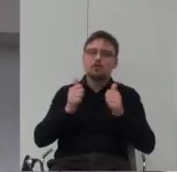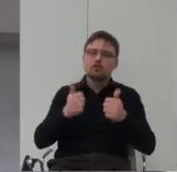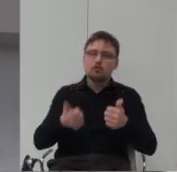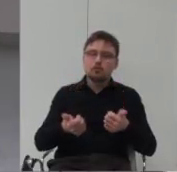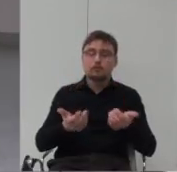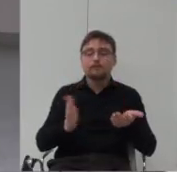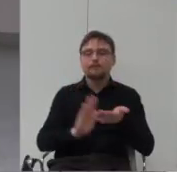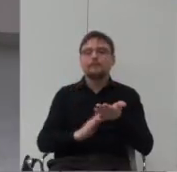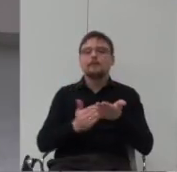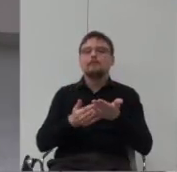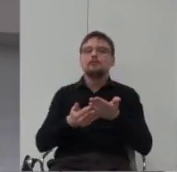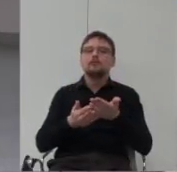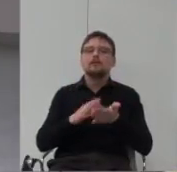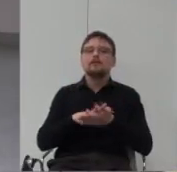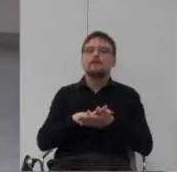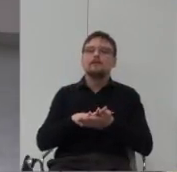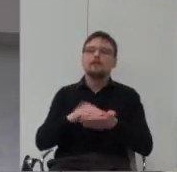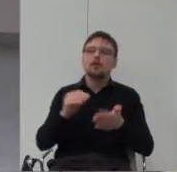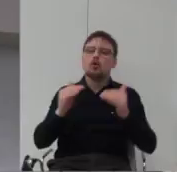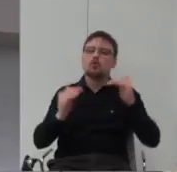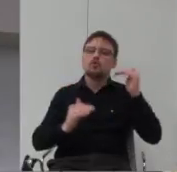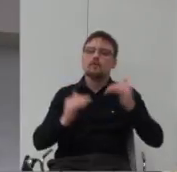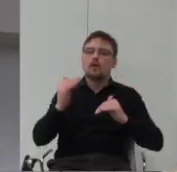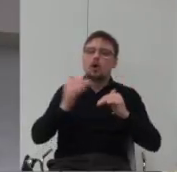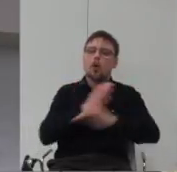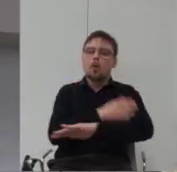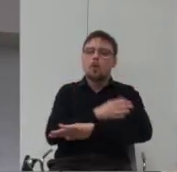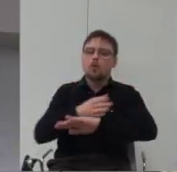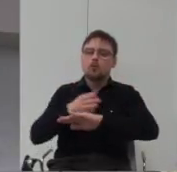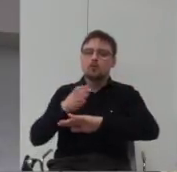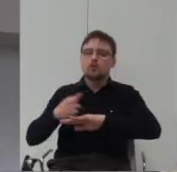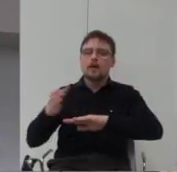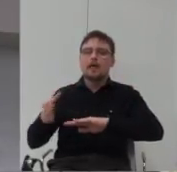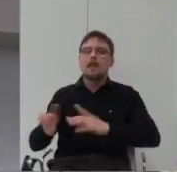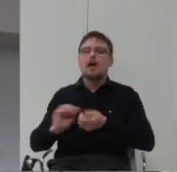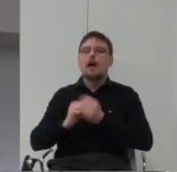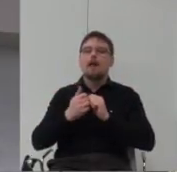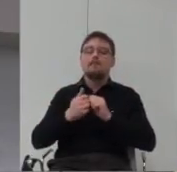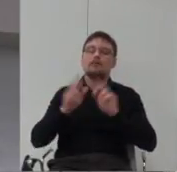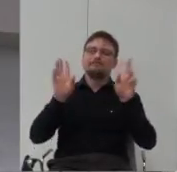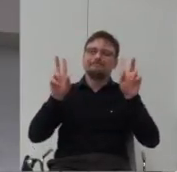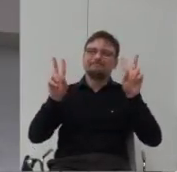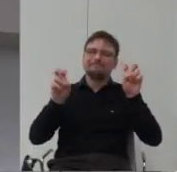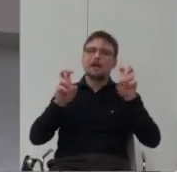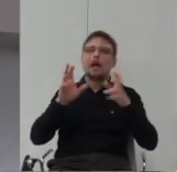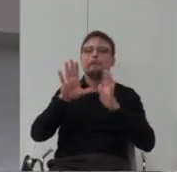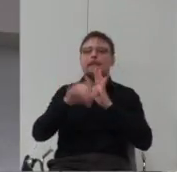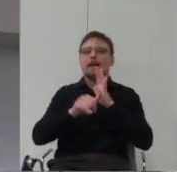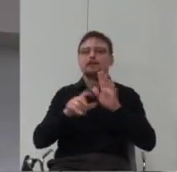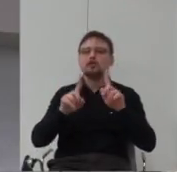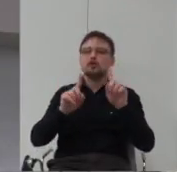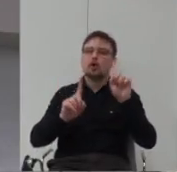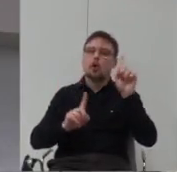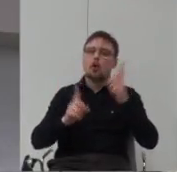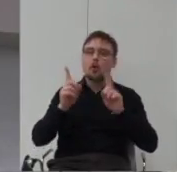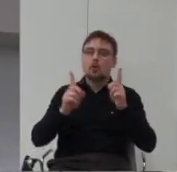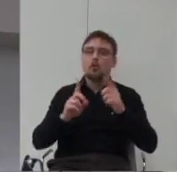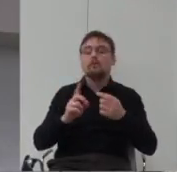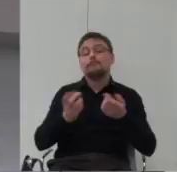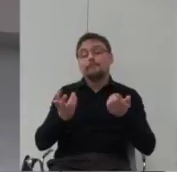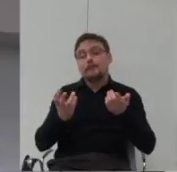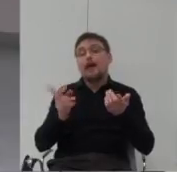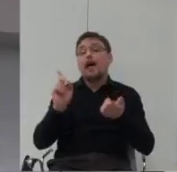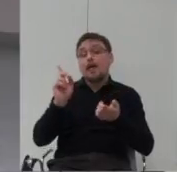które całkiem nieźle funkcjonują dzisiaj, czyli do tych takich zrównoważonych osiedli,